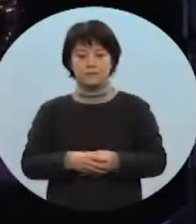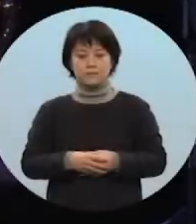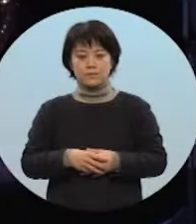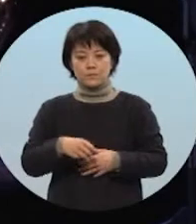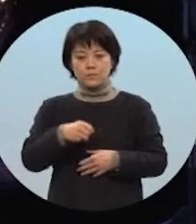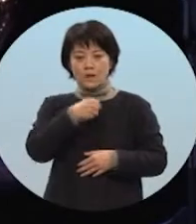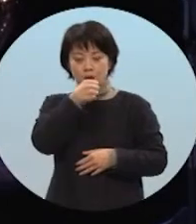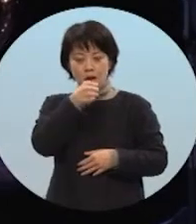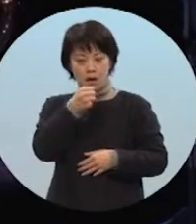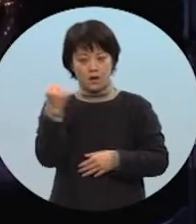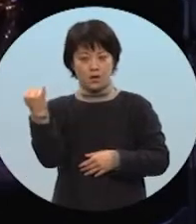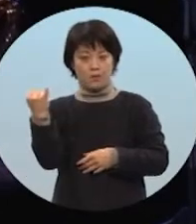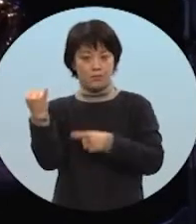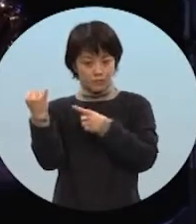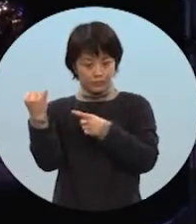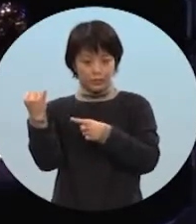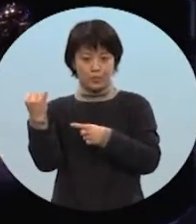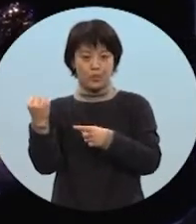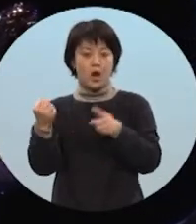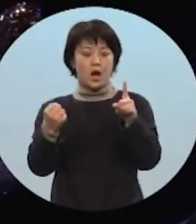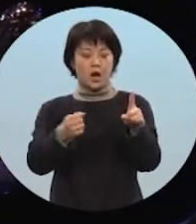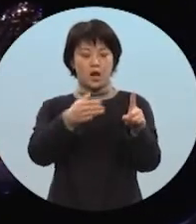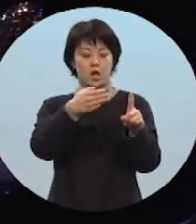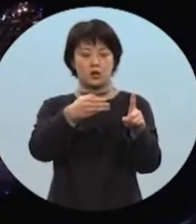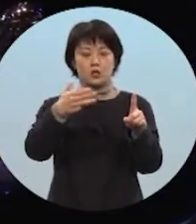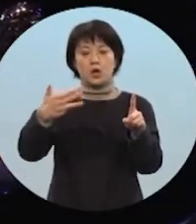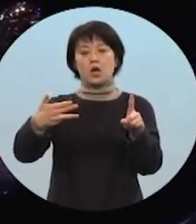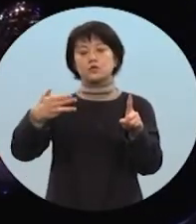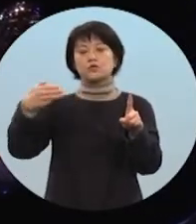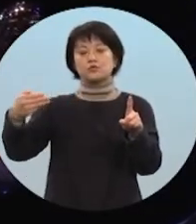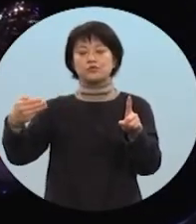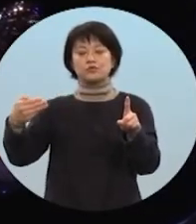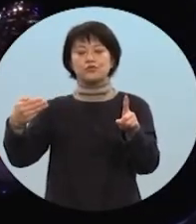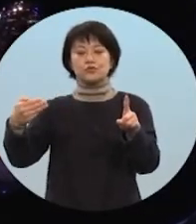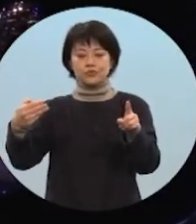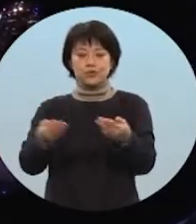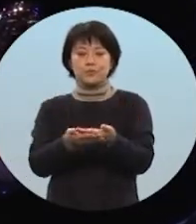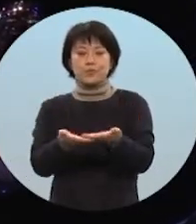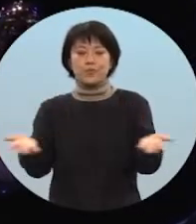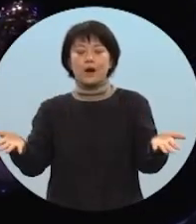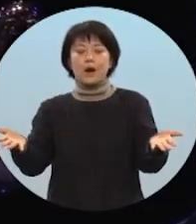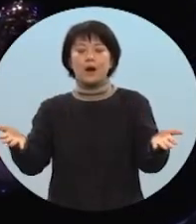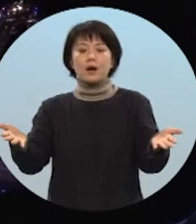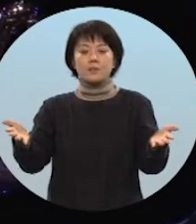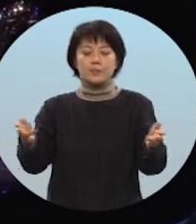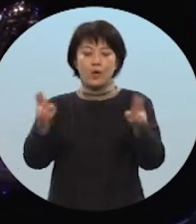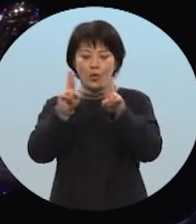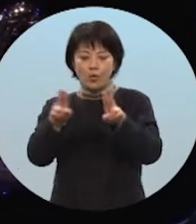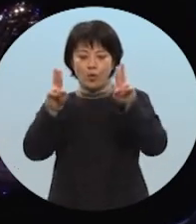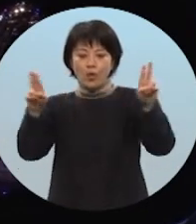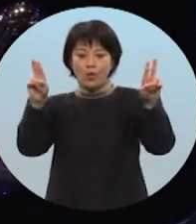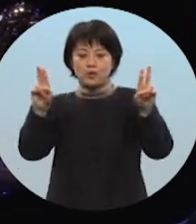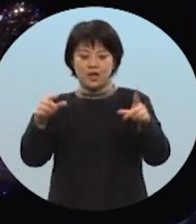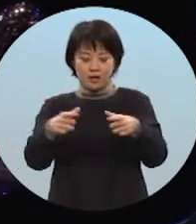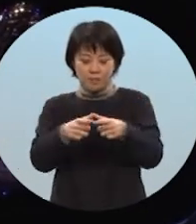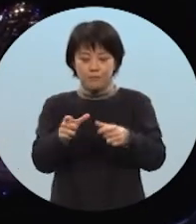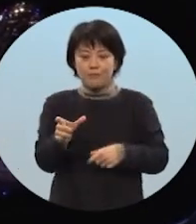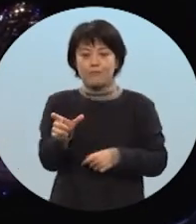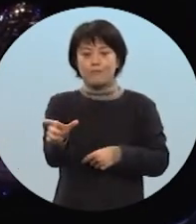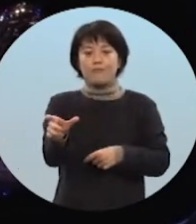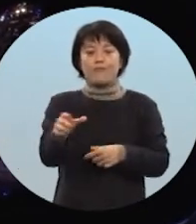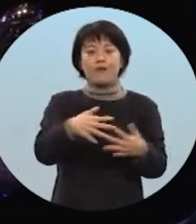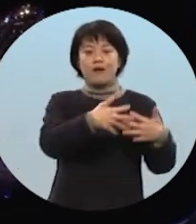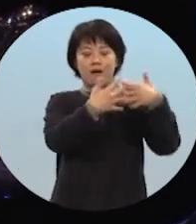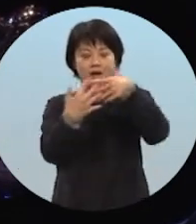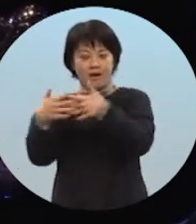伊藤さんは1989年に発表したアルバムがアメリカのラジオ&レコード誌で16位に